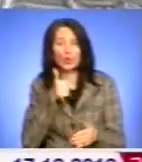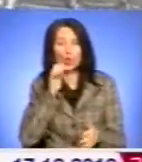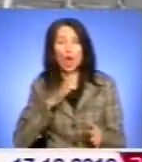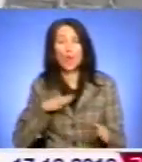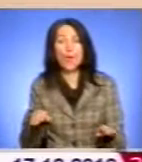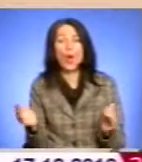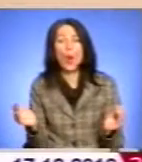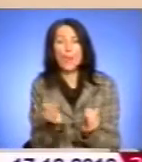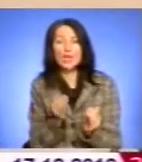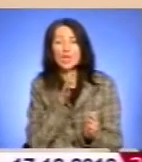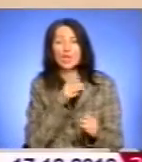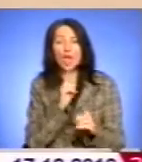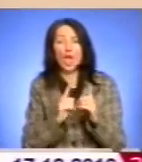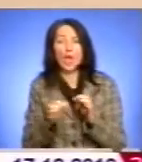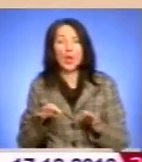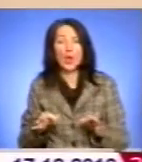на дорозі